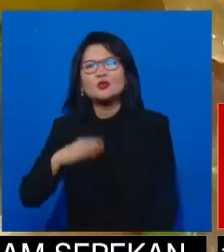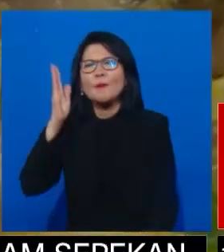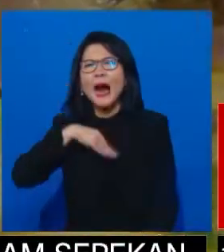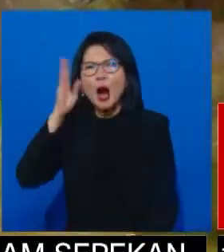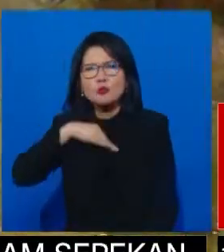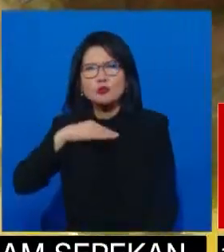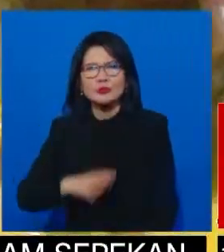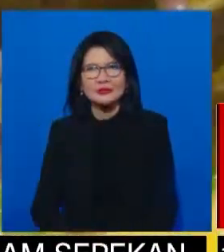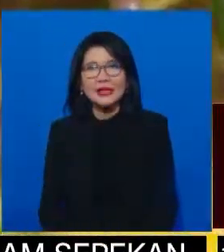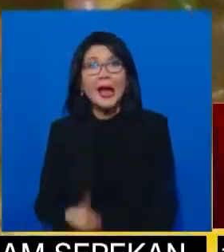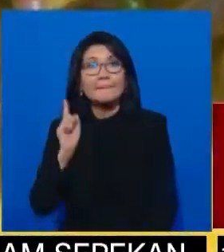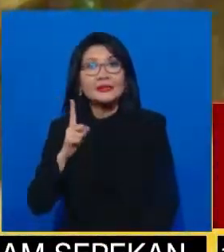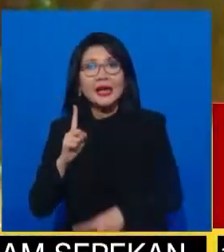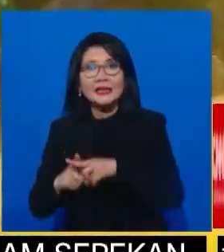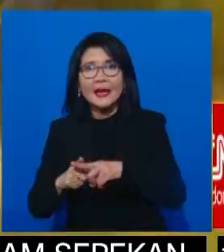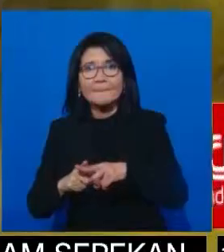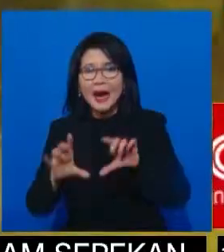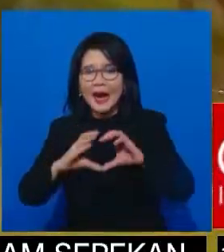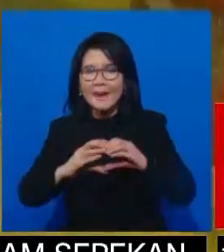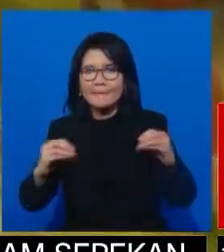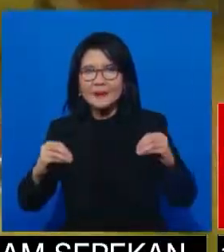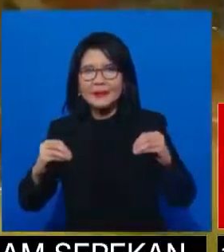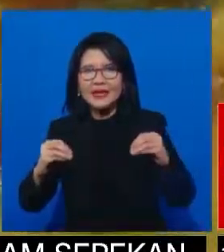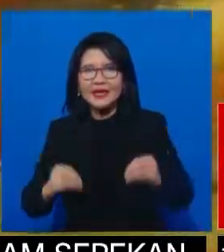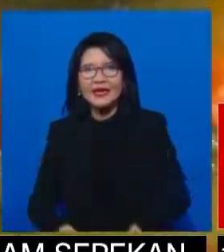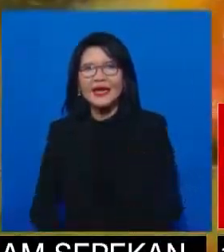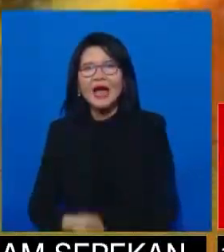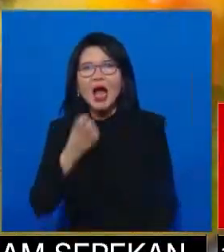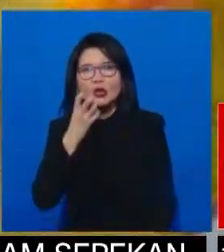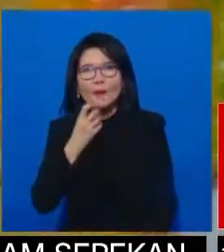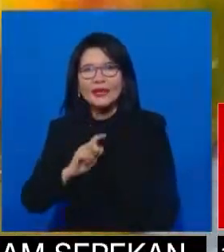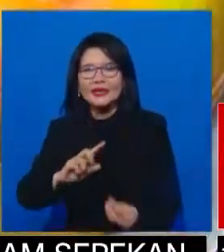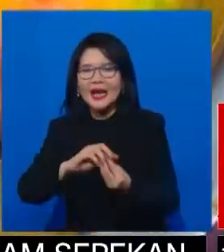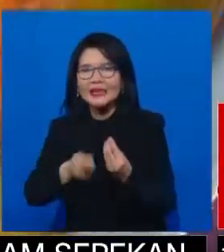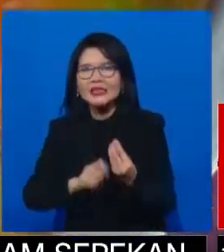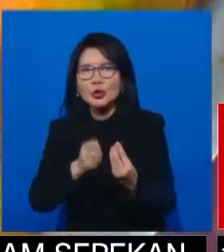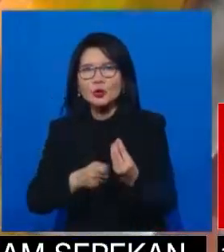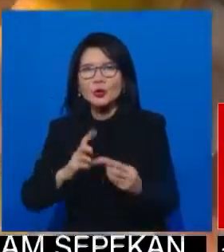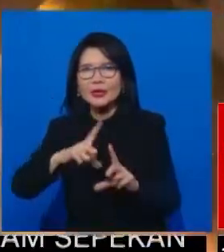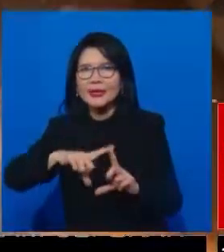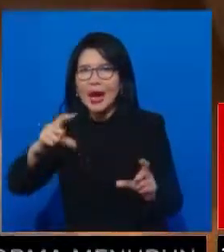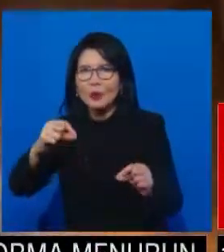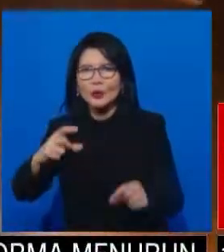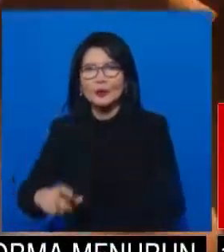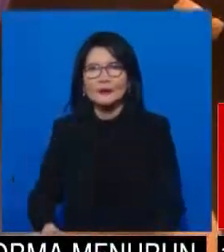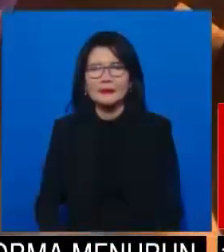rasa amis, bisa ditambahkan belimbing wuluh, tomat, daun jeruk, dan juga daun bawang.